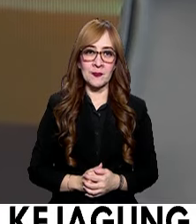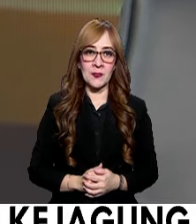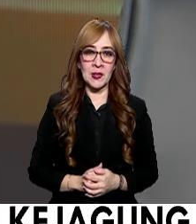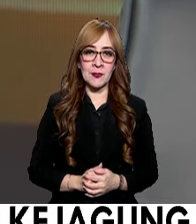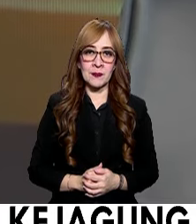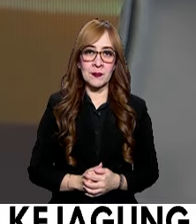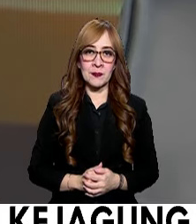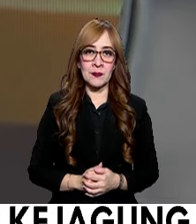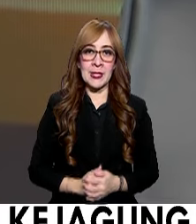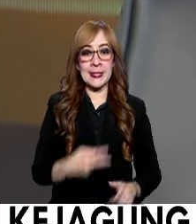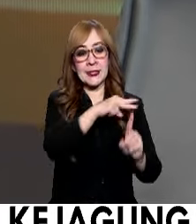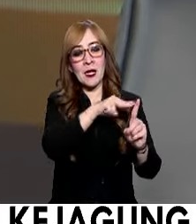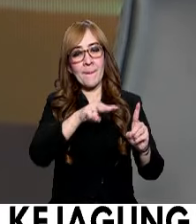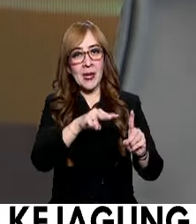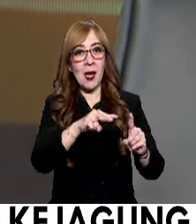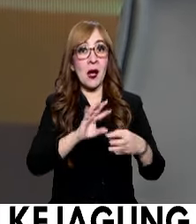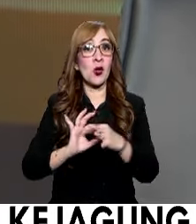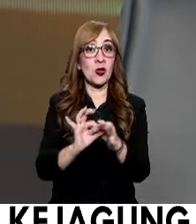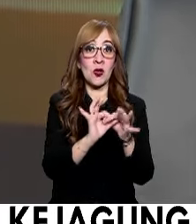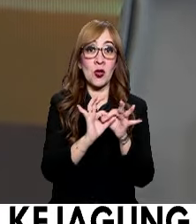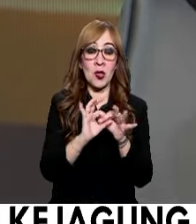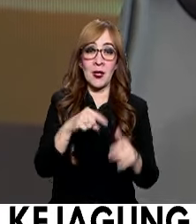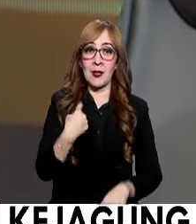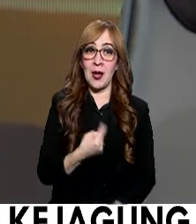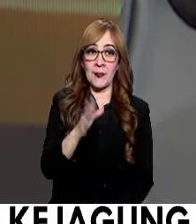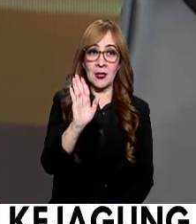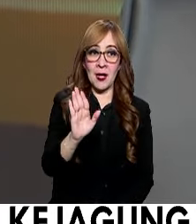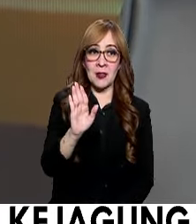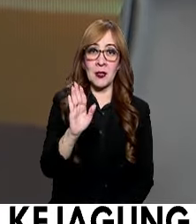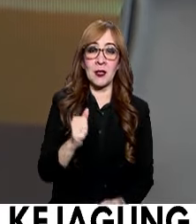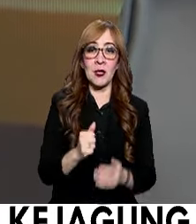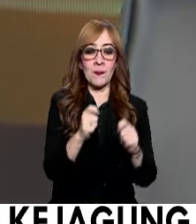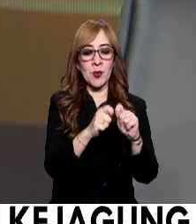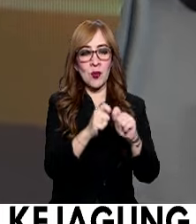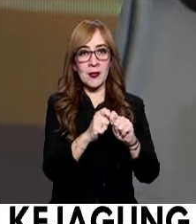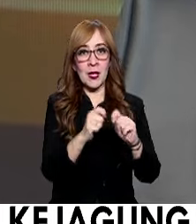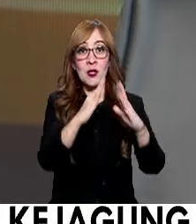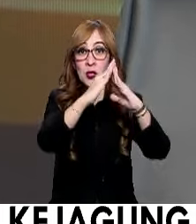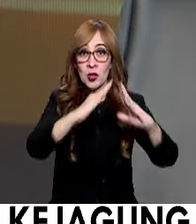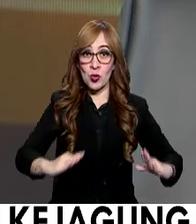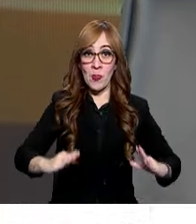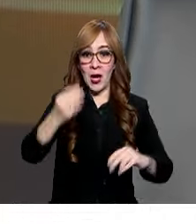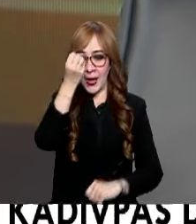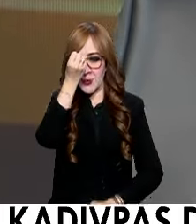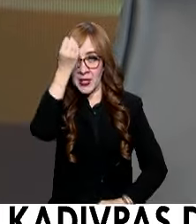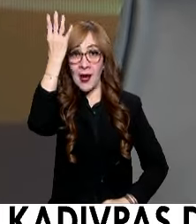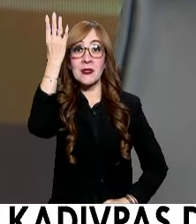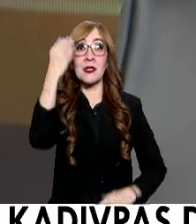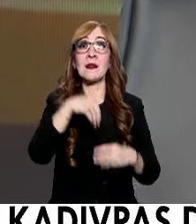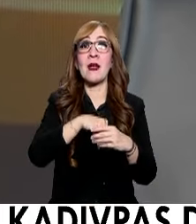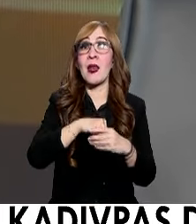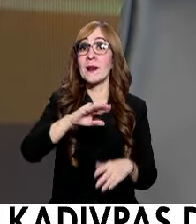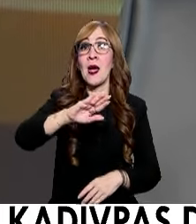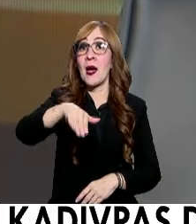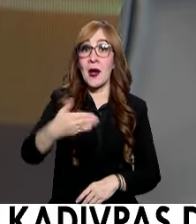filosofi gotongroyong Kami nanti ada ee membuatkan rumah aspirasi yang di dalamnya ada